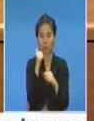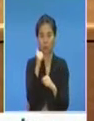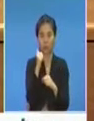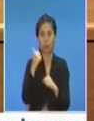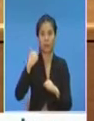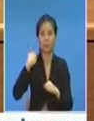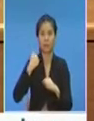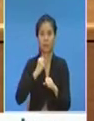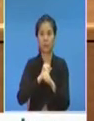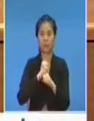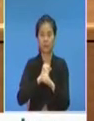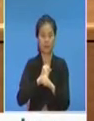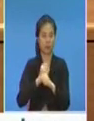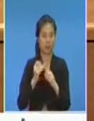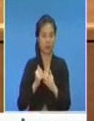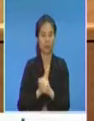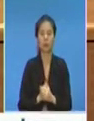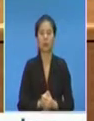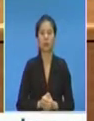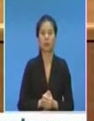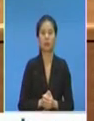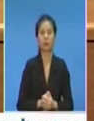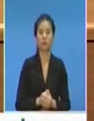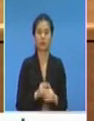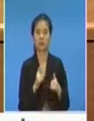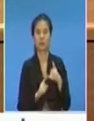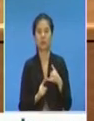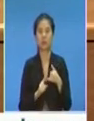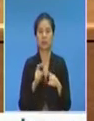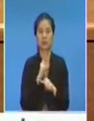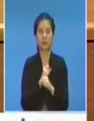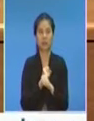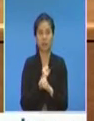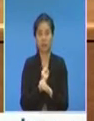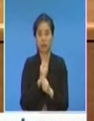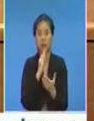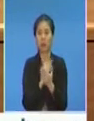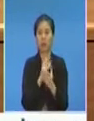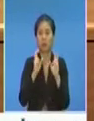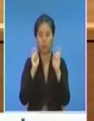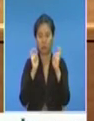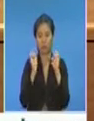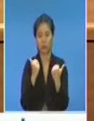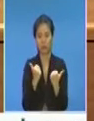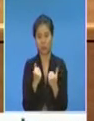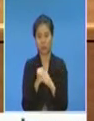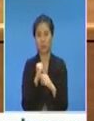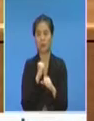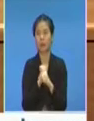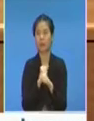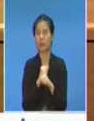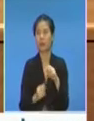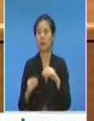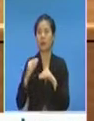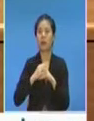ข้างบนมากขึ้นเรื่อยๆนะครับสุดท้ายเราก็ไม่สามารถจะหยุดยั้งเรื่องนี้ได้เราคงไม่สามารถเพิ่มอายุเกษียณจาก